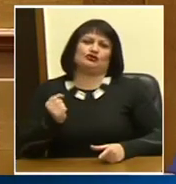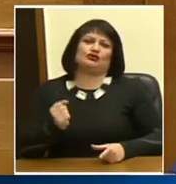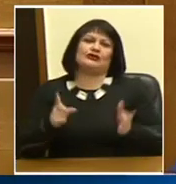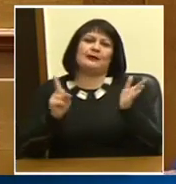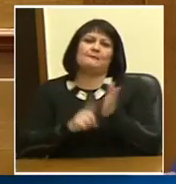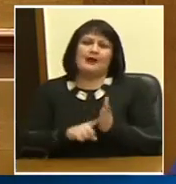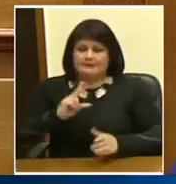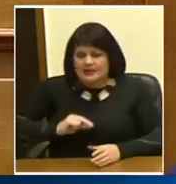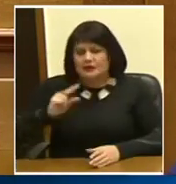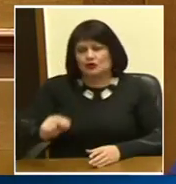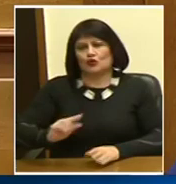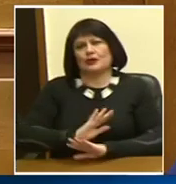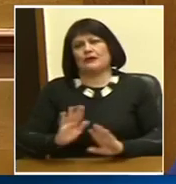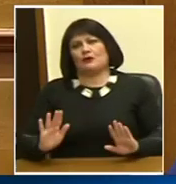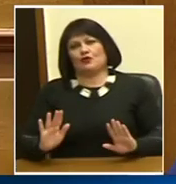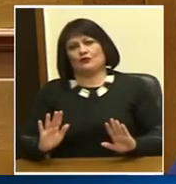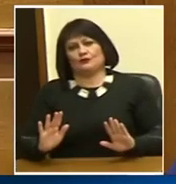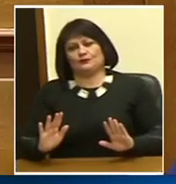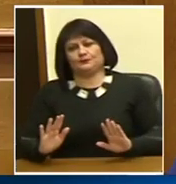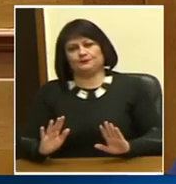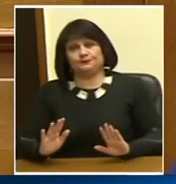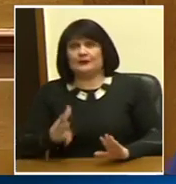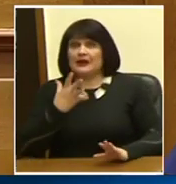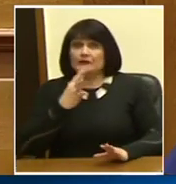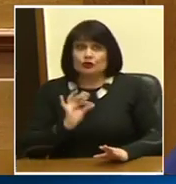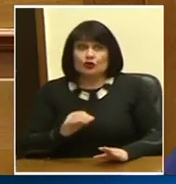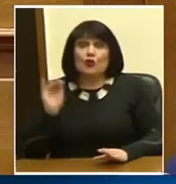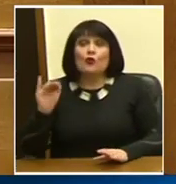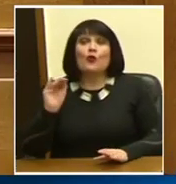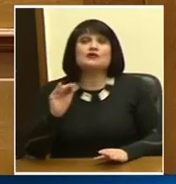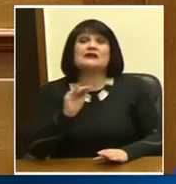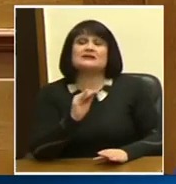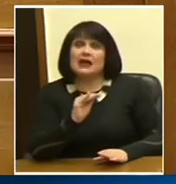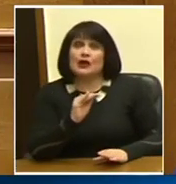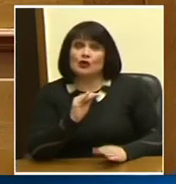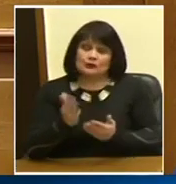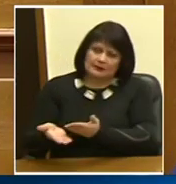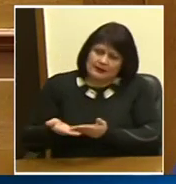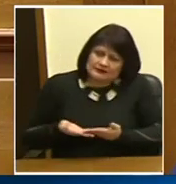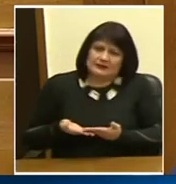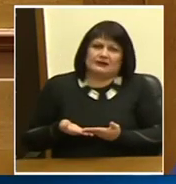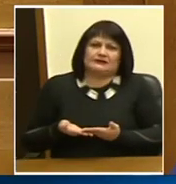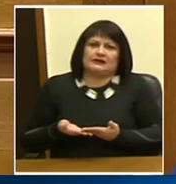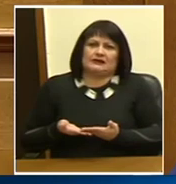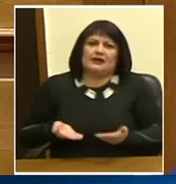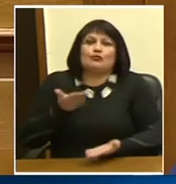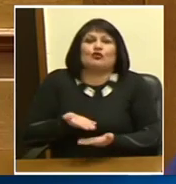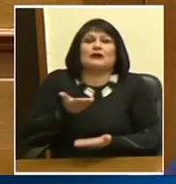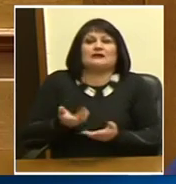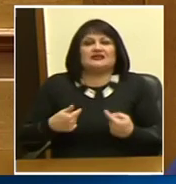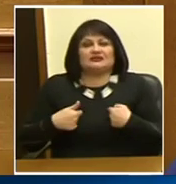ίδιο ακριβώς. Γι' αυτό και σας καλώ, κυρίες και κύριοι συνάδελφοι, να στηρίξετε αυτές τις